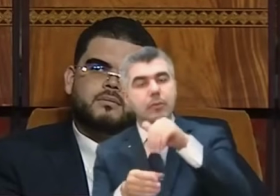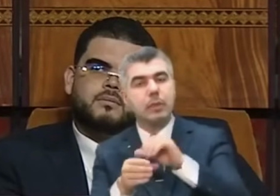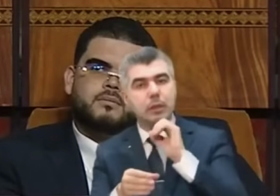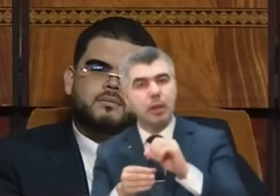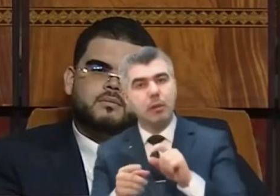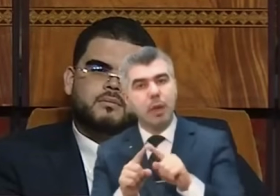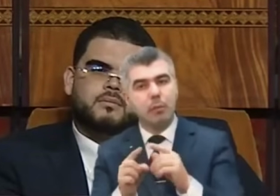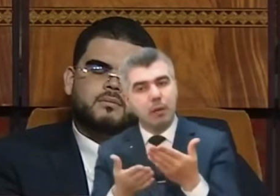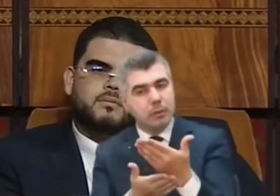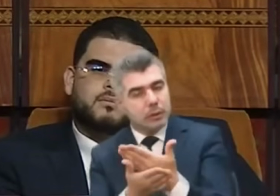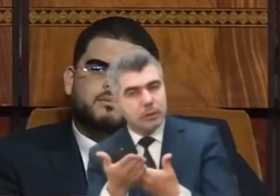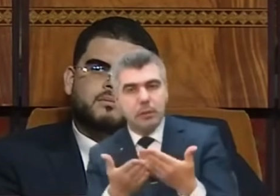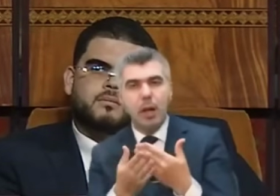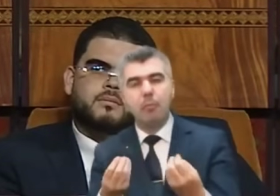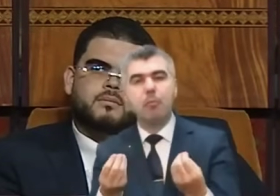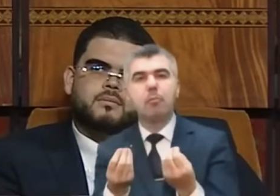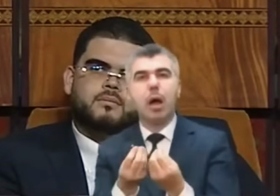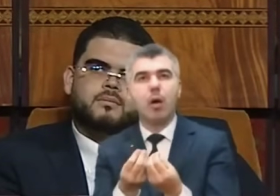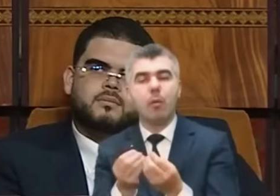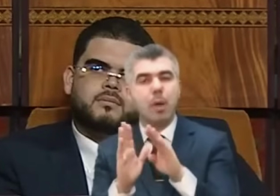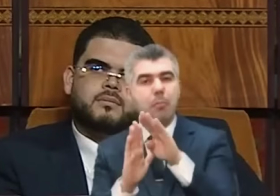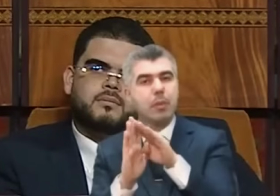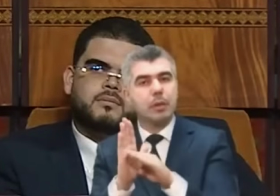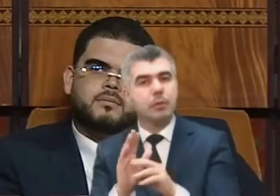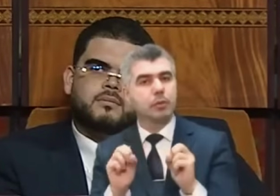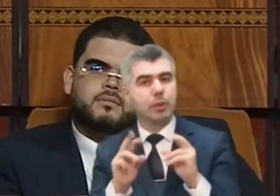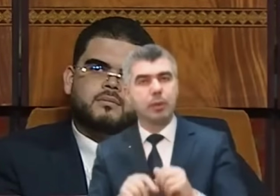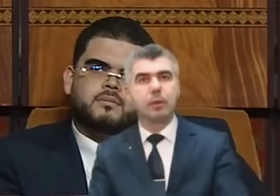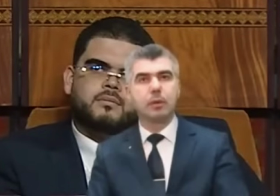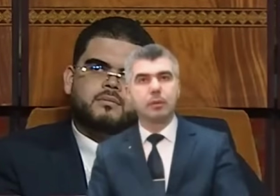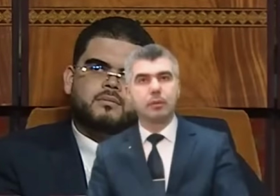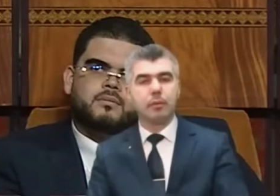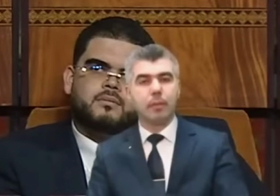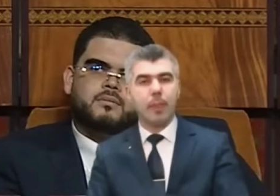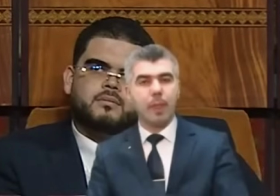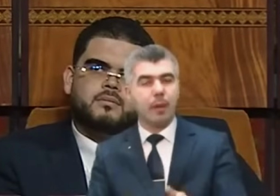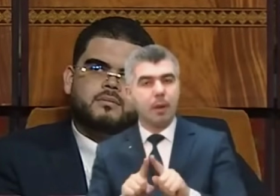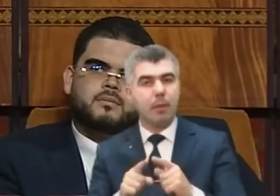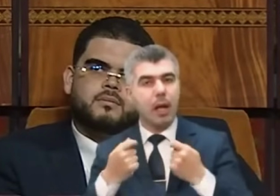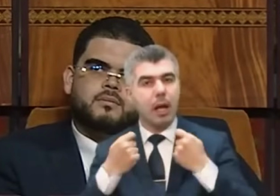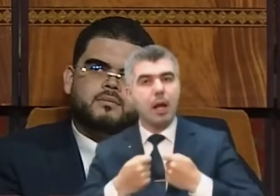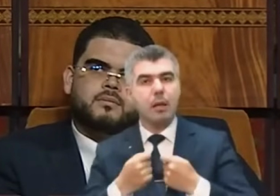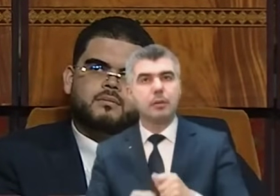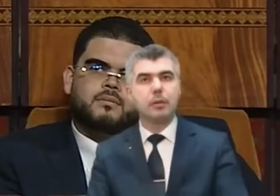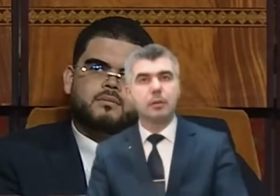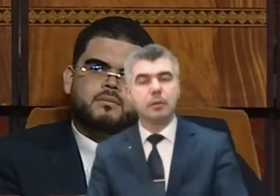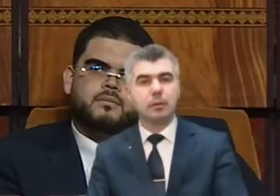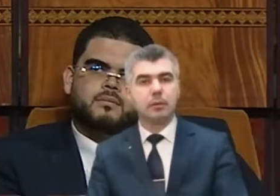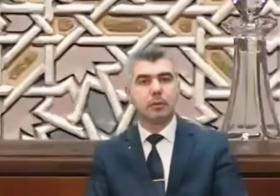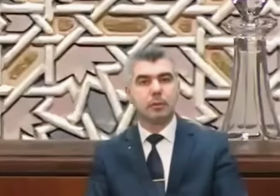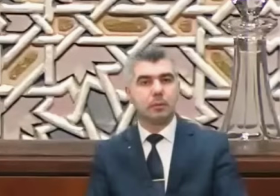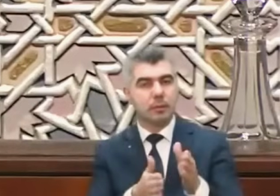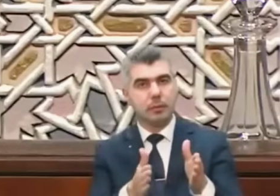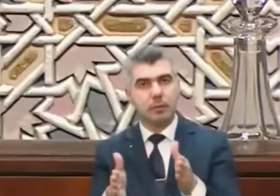باش تدرسوا هاد الامور هادي بشكل، وداك الساعه جيو طبقوا القرار. ماشي انا كارفضه، انت ماشي رئيس، انت رئيس الجميع. شكرا